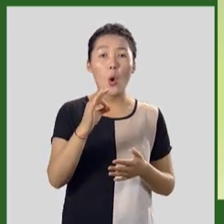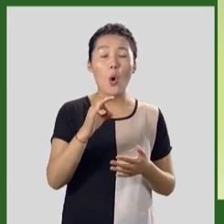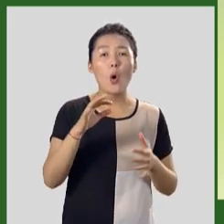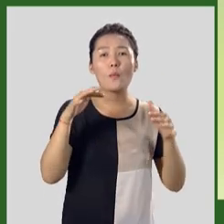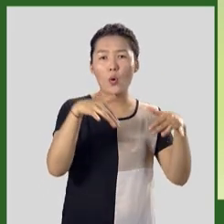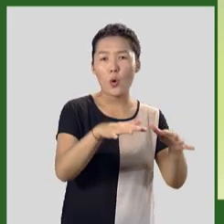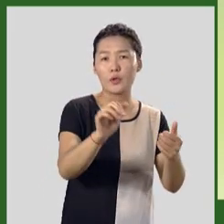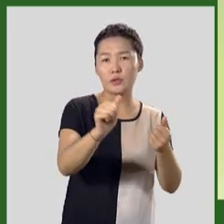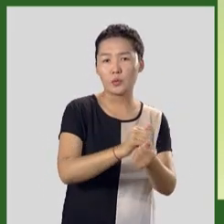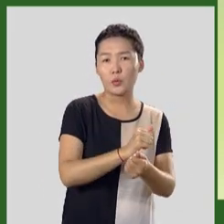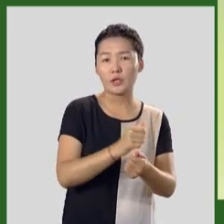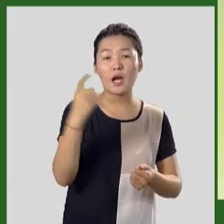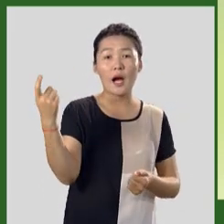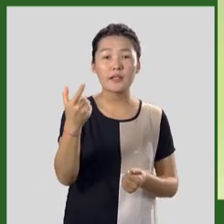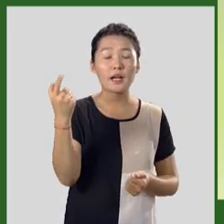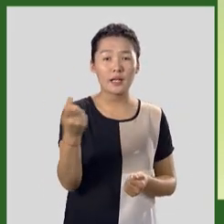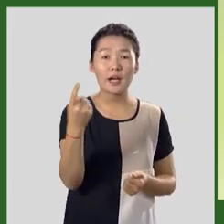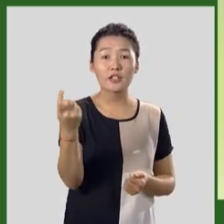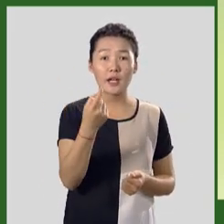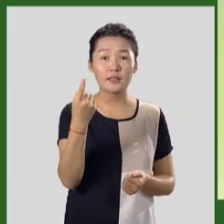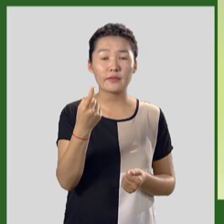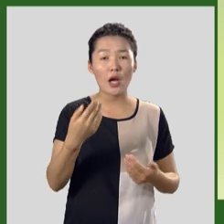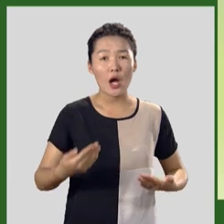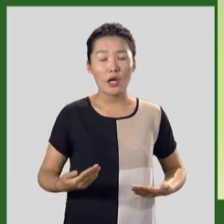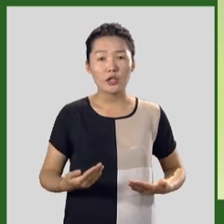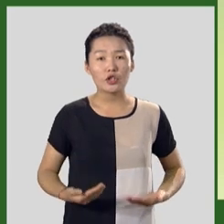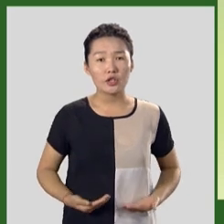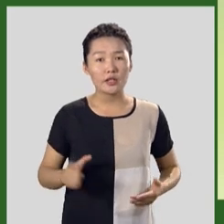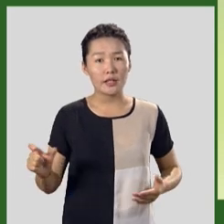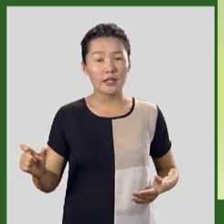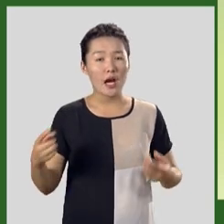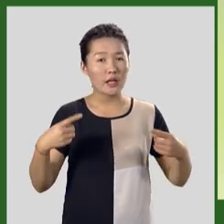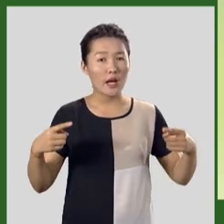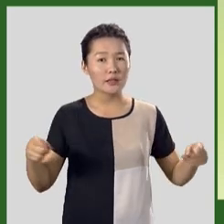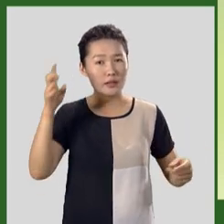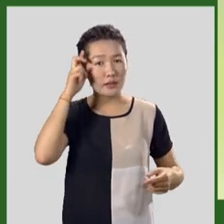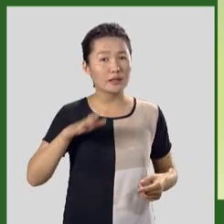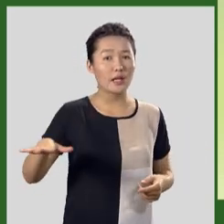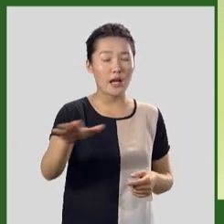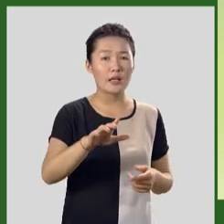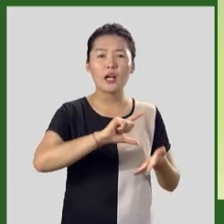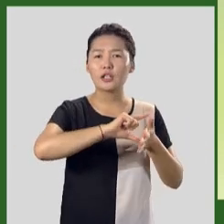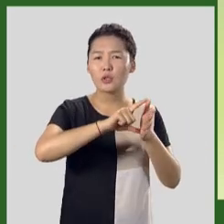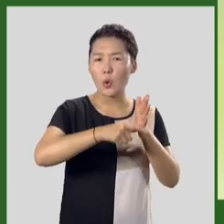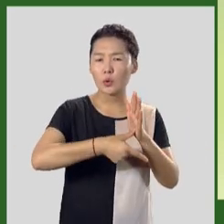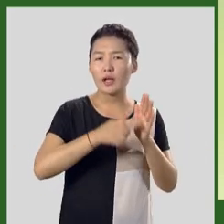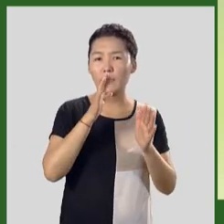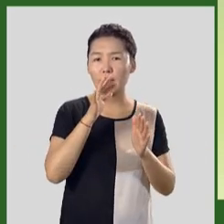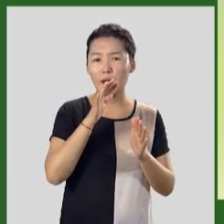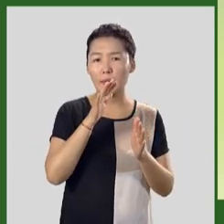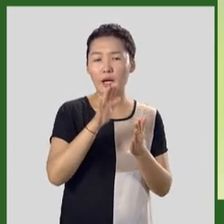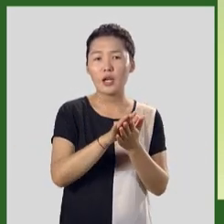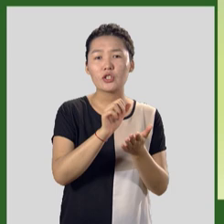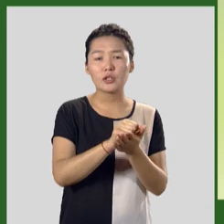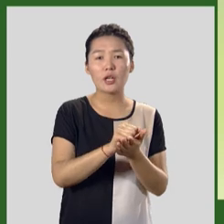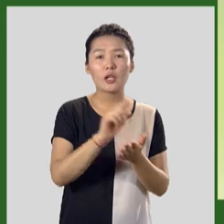хозяйства и жителей разных стран. Длительное время считалось, что география – это наука, которая